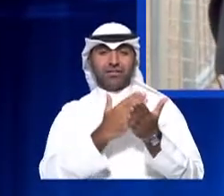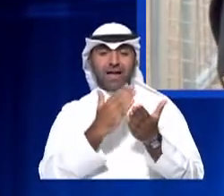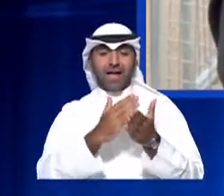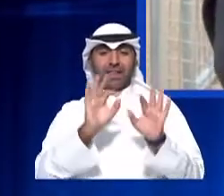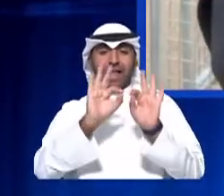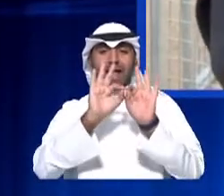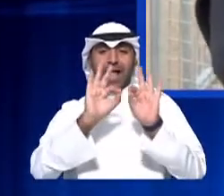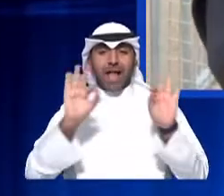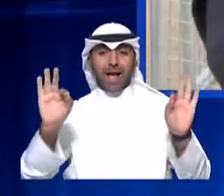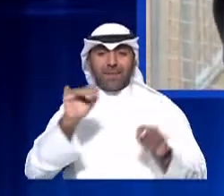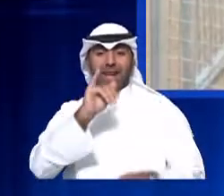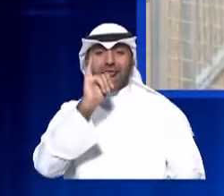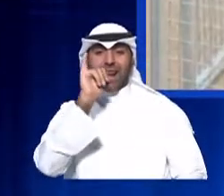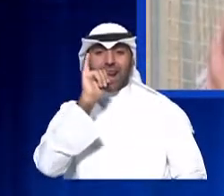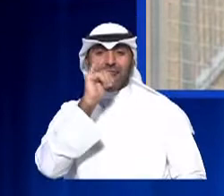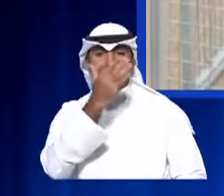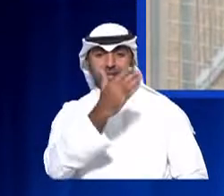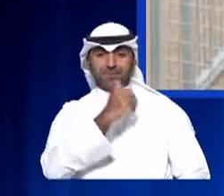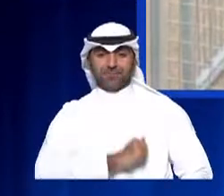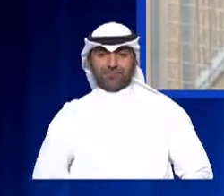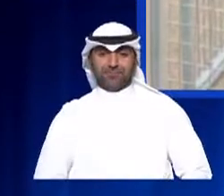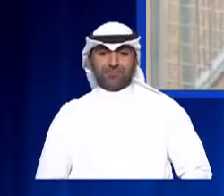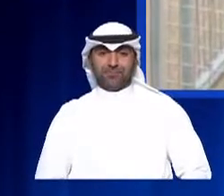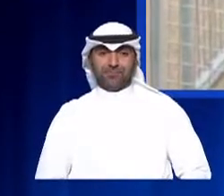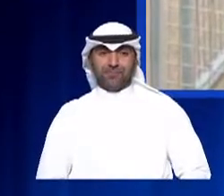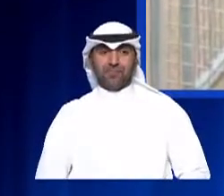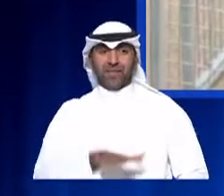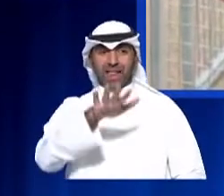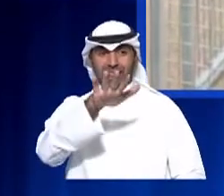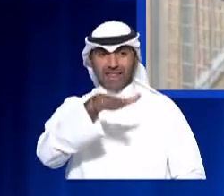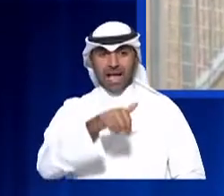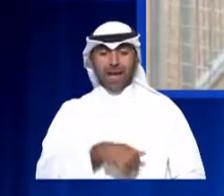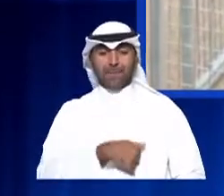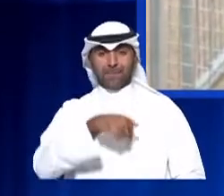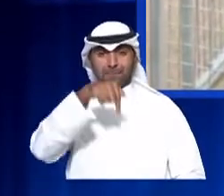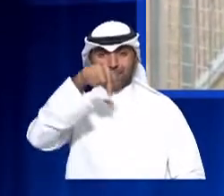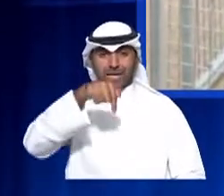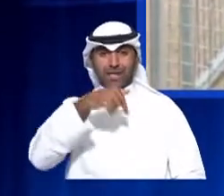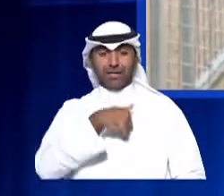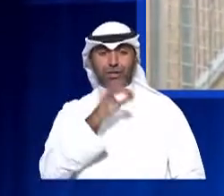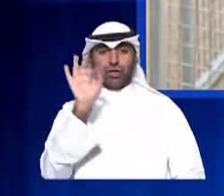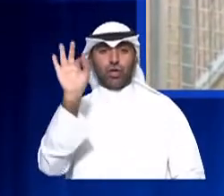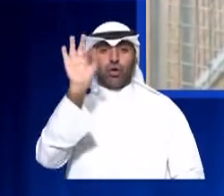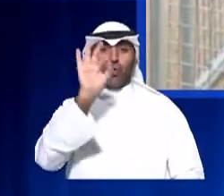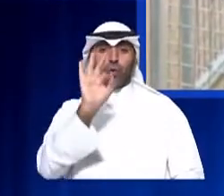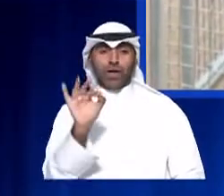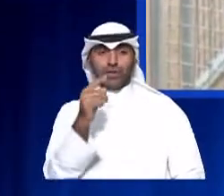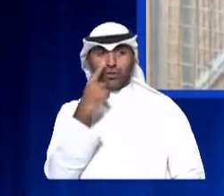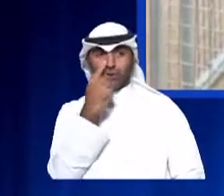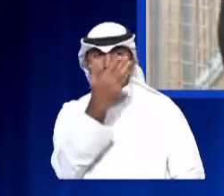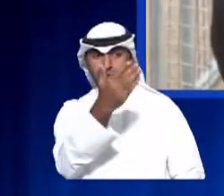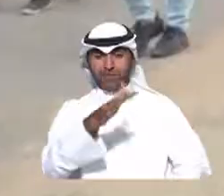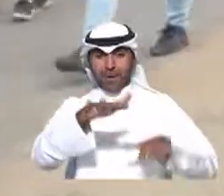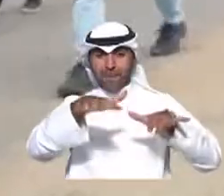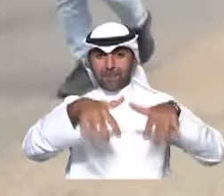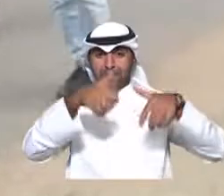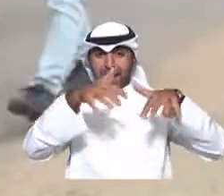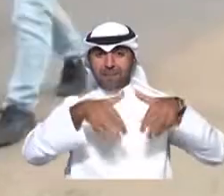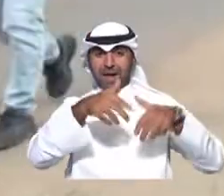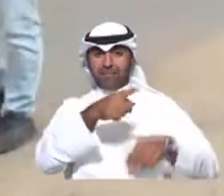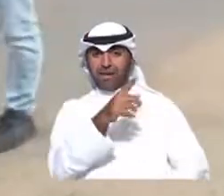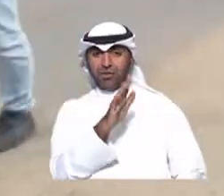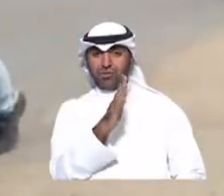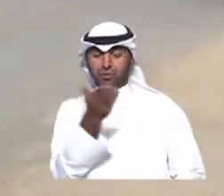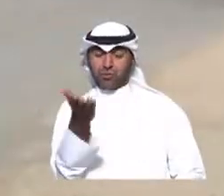نعم صباح، أهلا بك معنا. نحن نقف حاليا عند ويلينغتون آرش، وهو المكان الذي